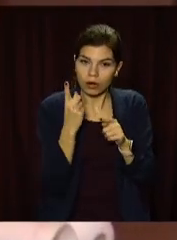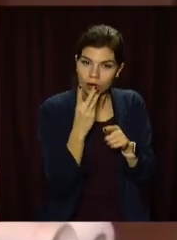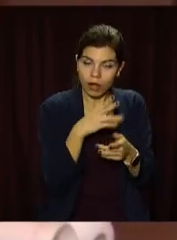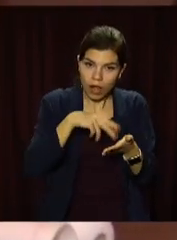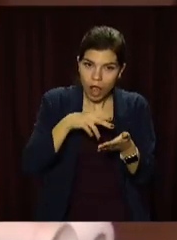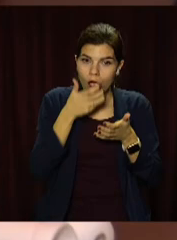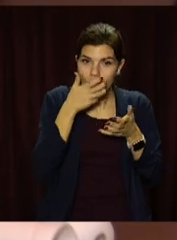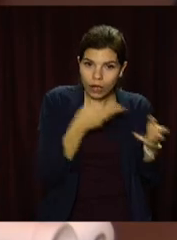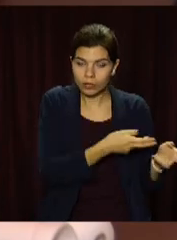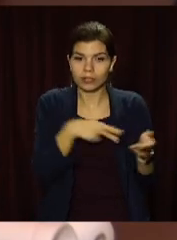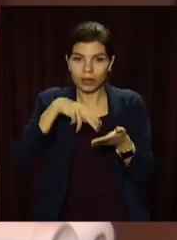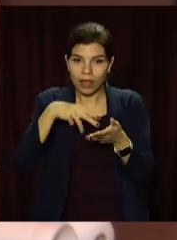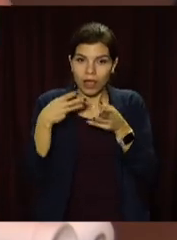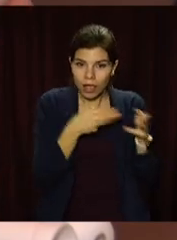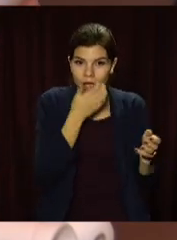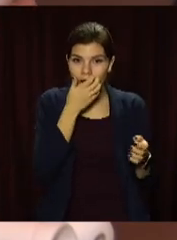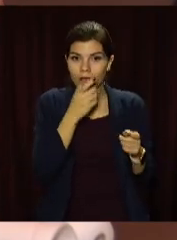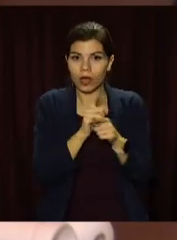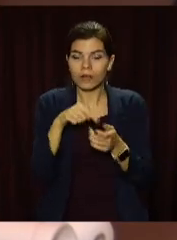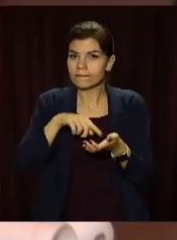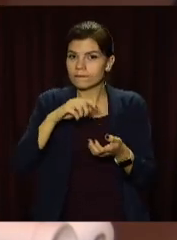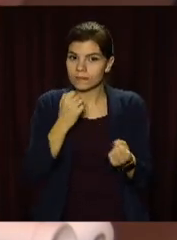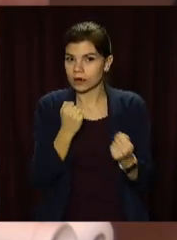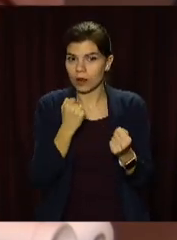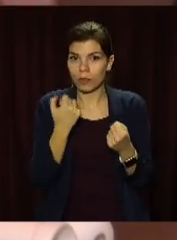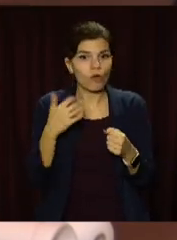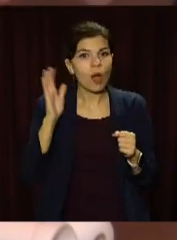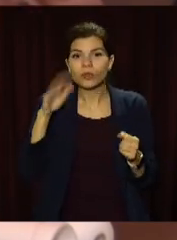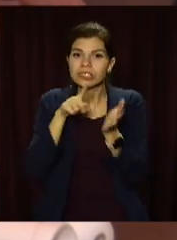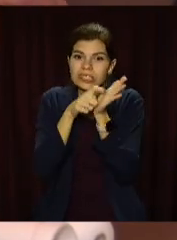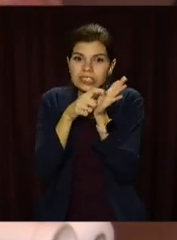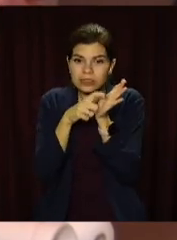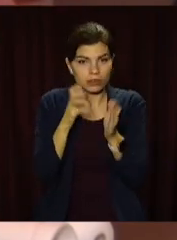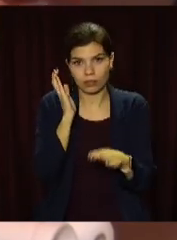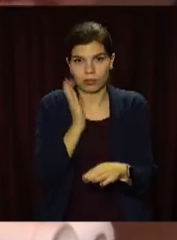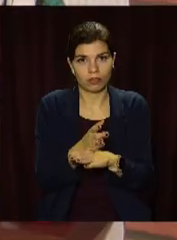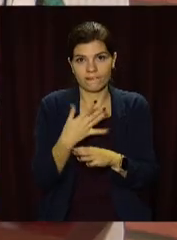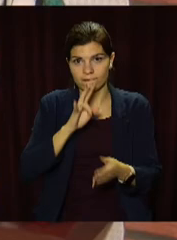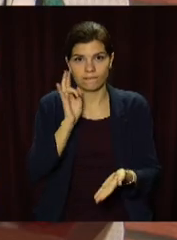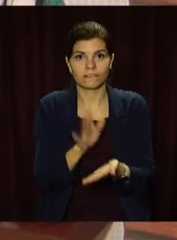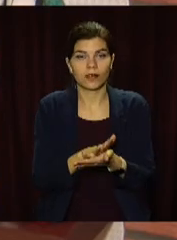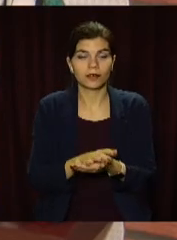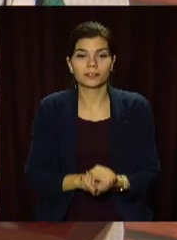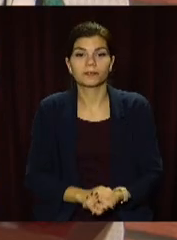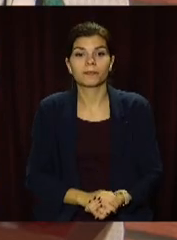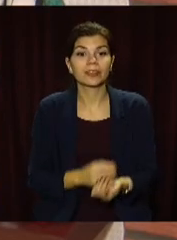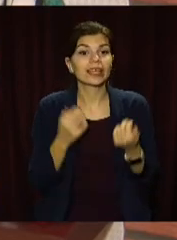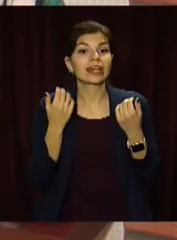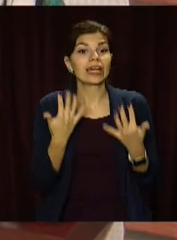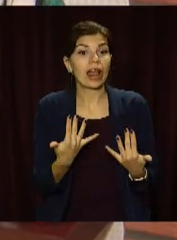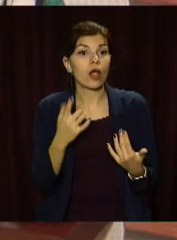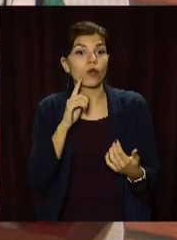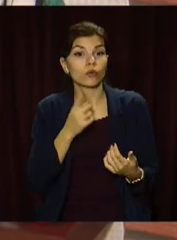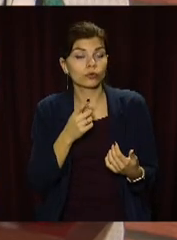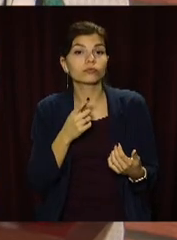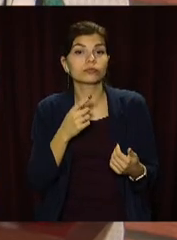краски, которые потом уже ничем с куклы убрать невозможно. Кілька разів на рік у різних